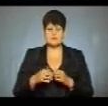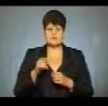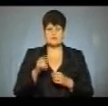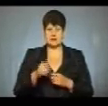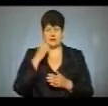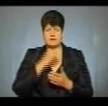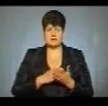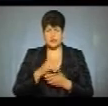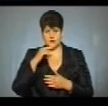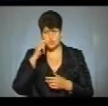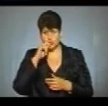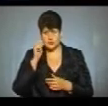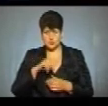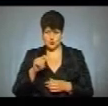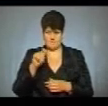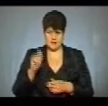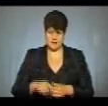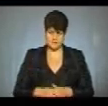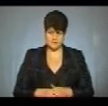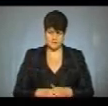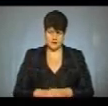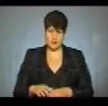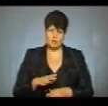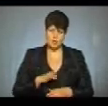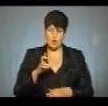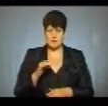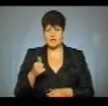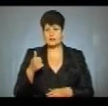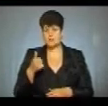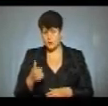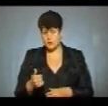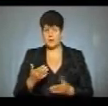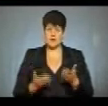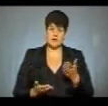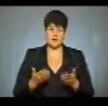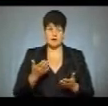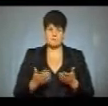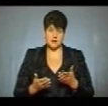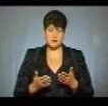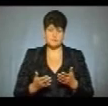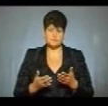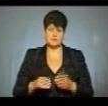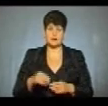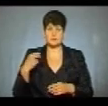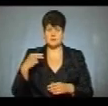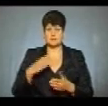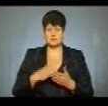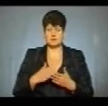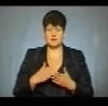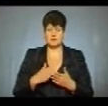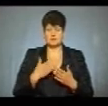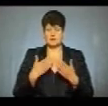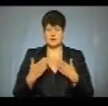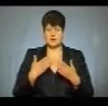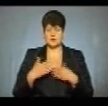ветерани російсько-української війни. Було би добре, якби Гарант мав діалог з народом